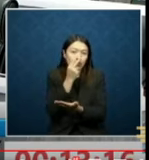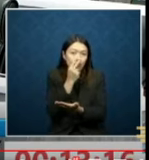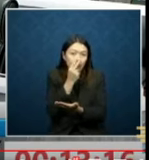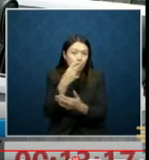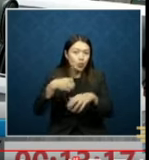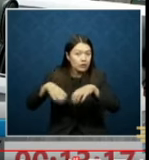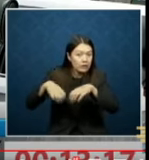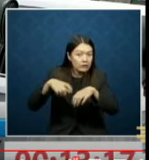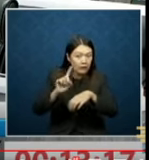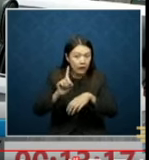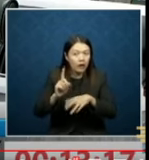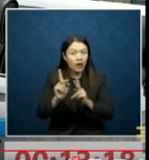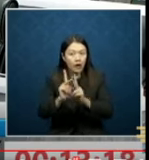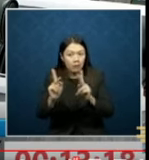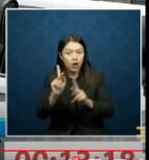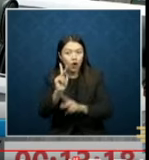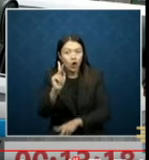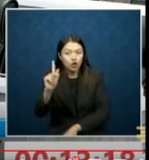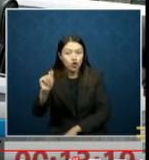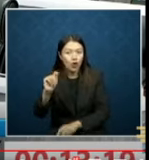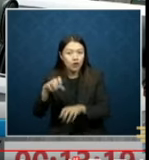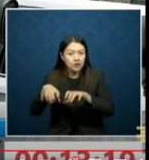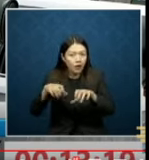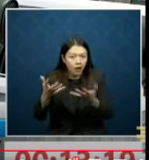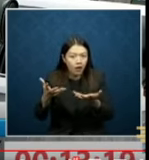ะจัดการกับคณะกรรมการการเลือกตั้งอย่างไร